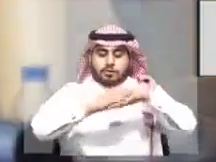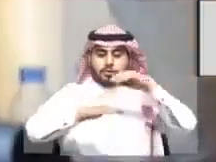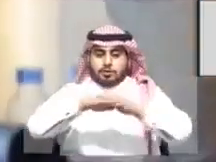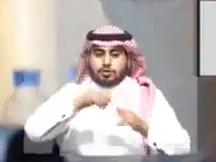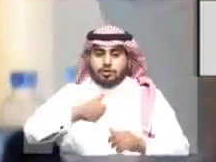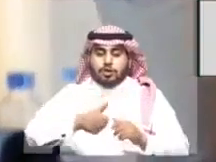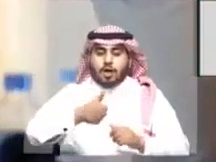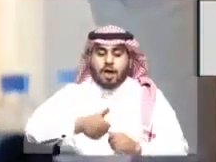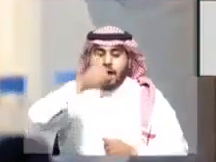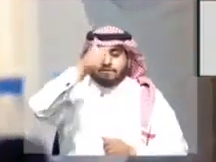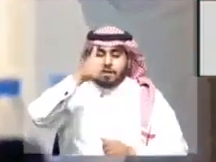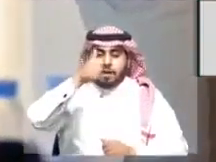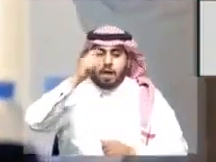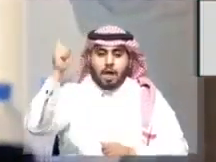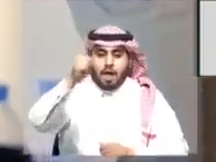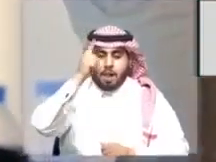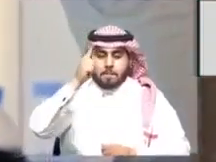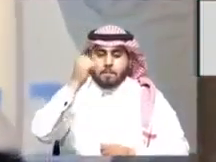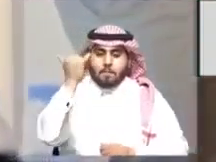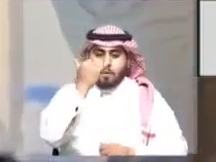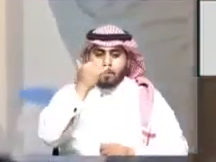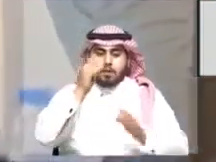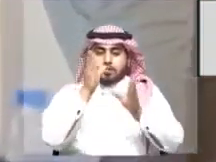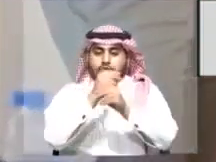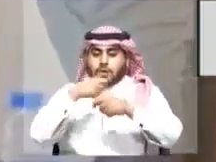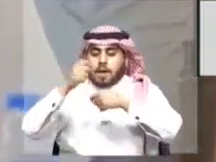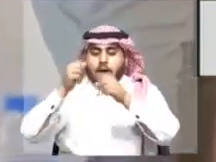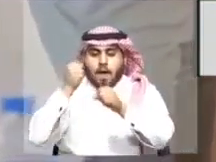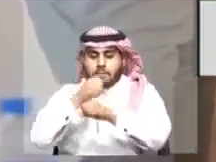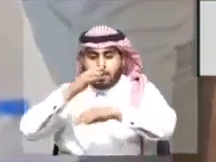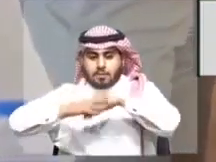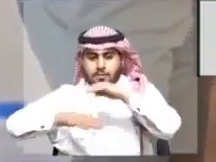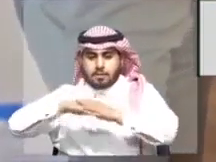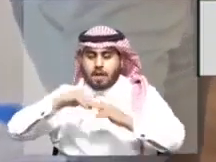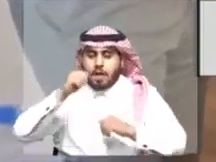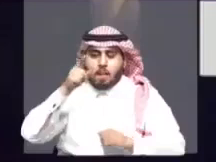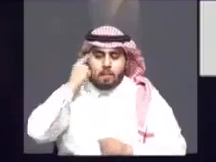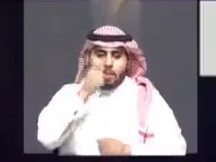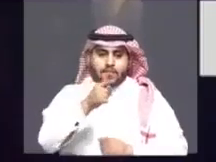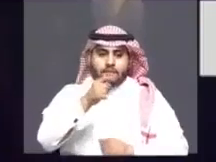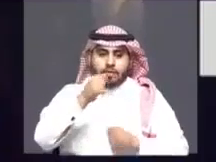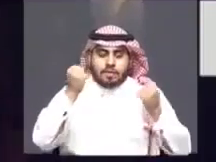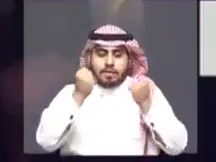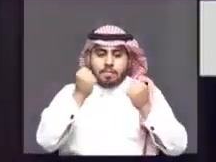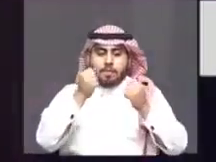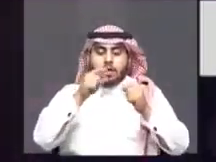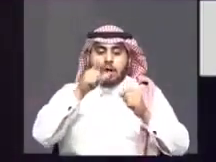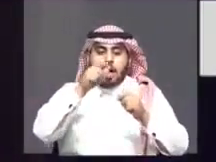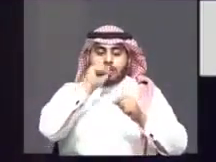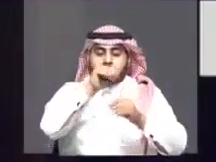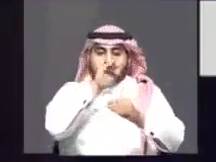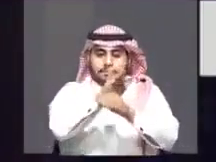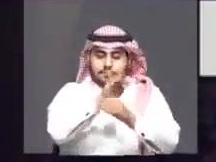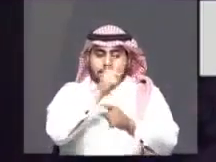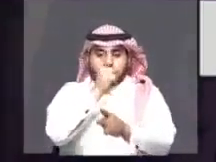المهارات الرقمية والتقنية ذات الأولوية في سوق العمل على يد كفاءات تدريبية وأكاديمية